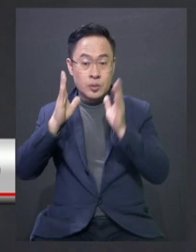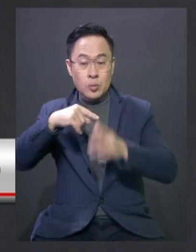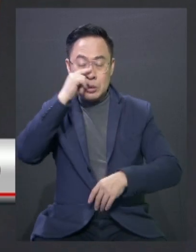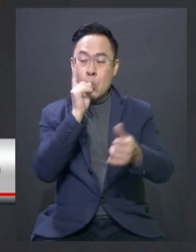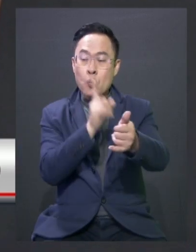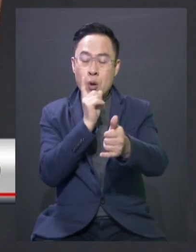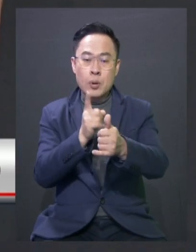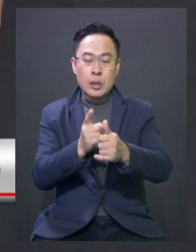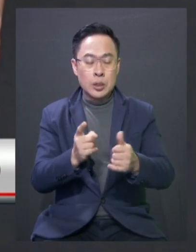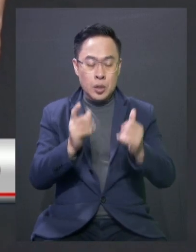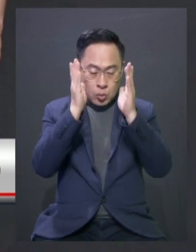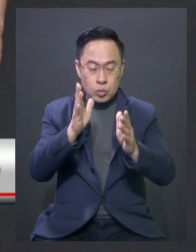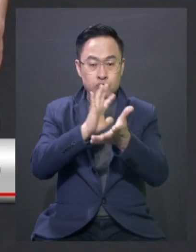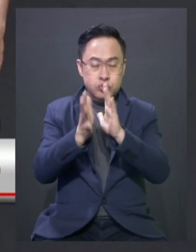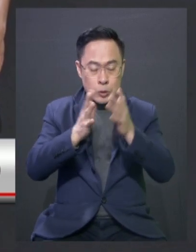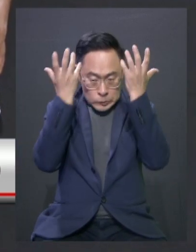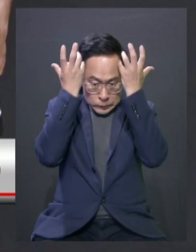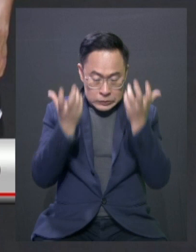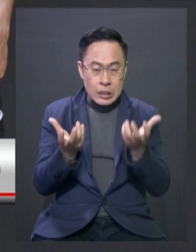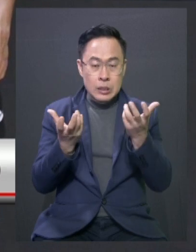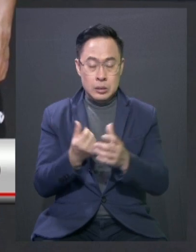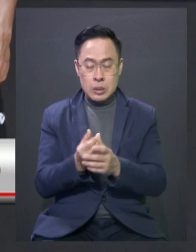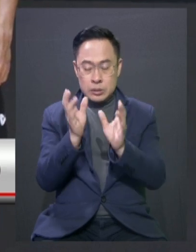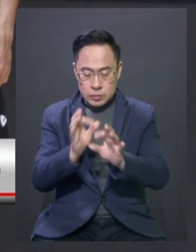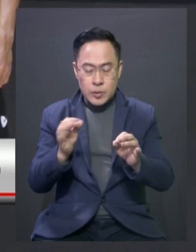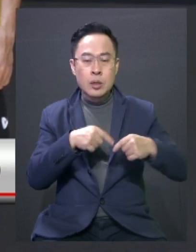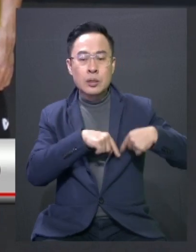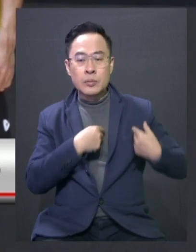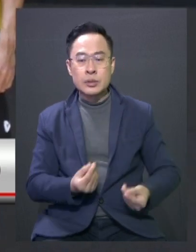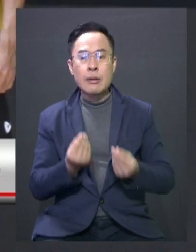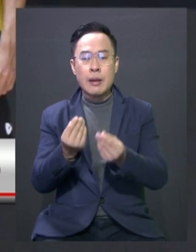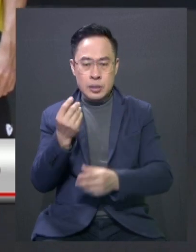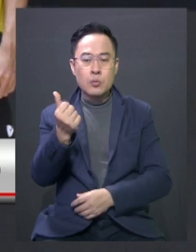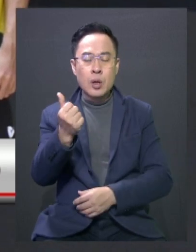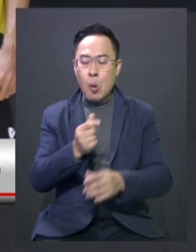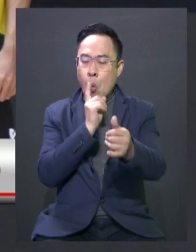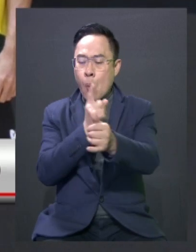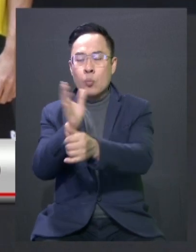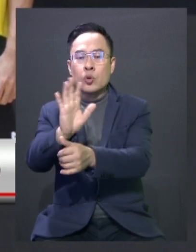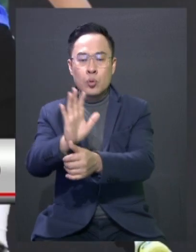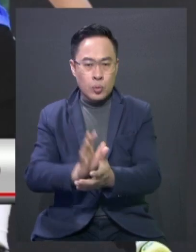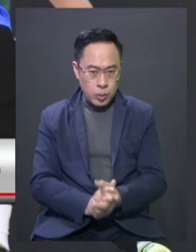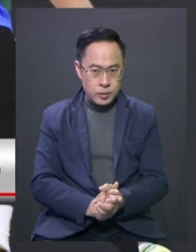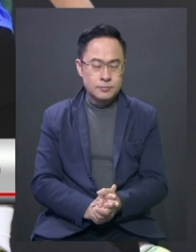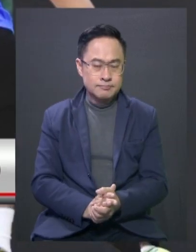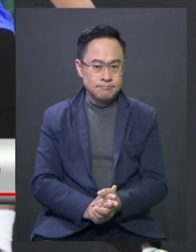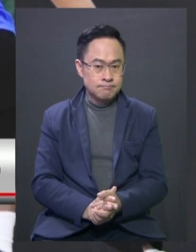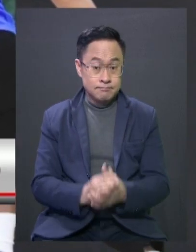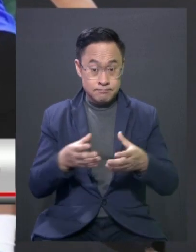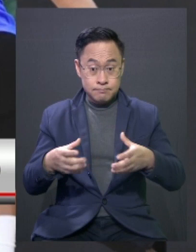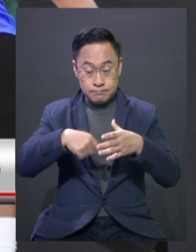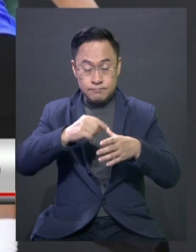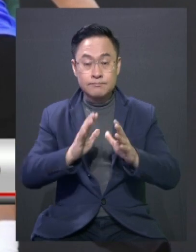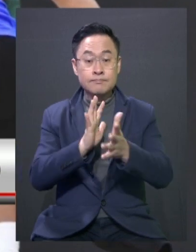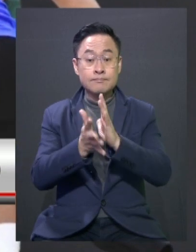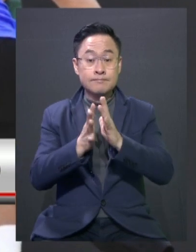ทีมไทยออกมาดีที่สุดในการแข่งขันนัดชิงที่3สำหรับความพร้อมของทัพช้างศึกโต๊ะเล็ก5ผู้